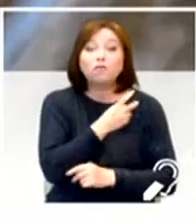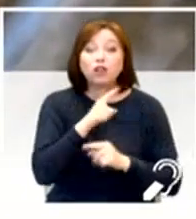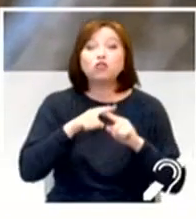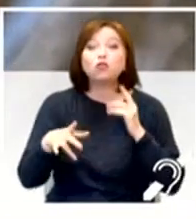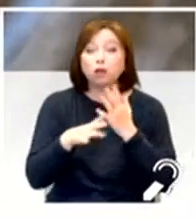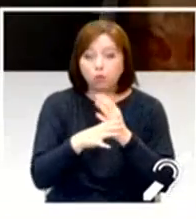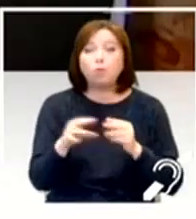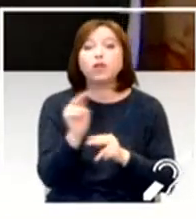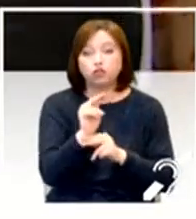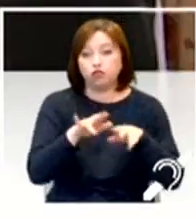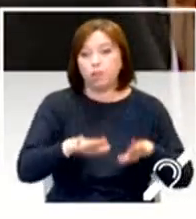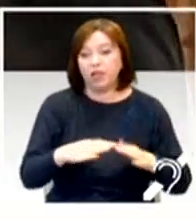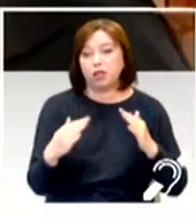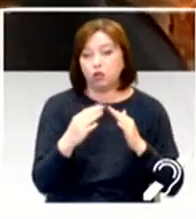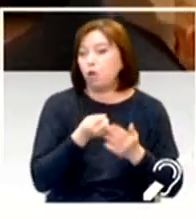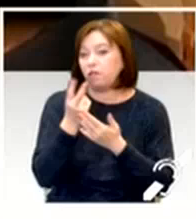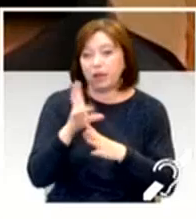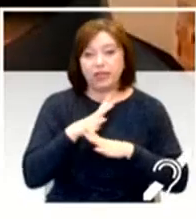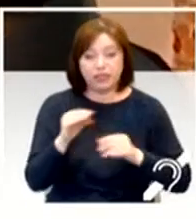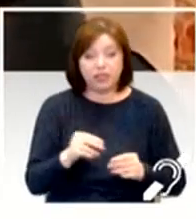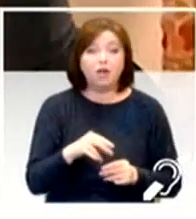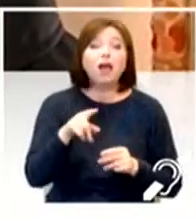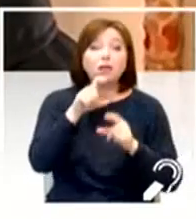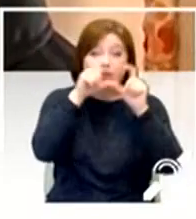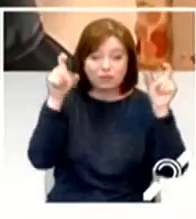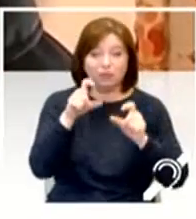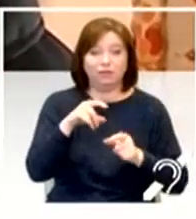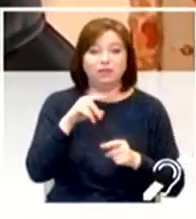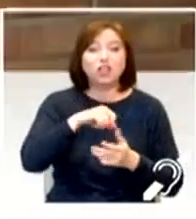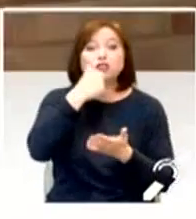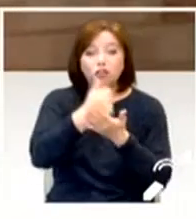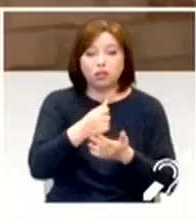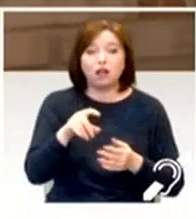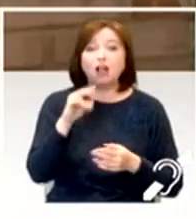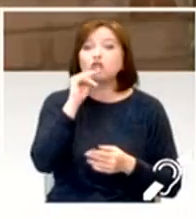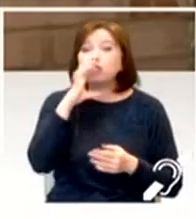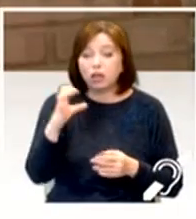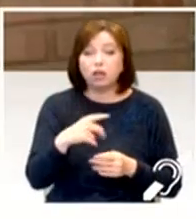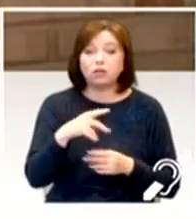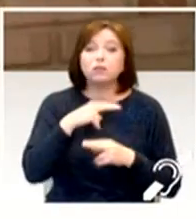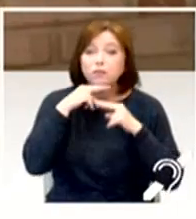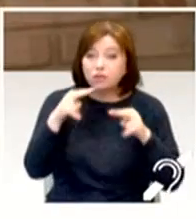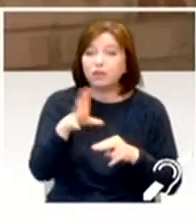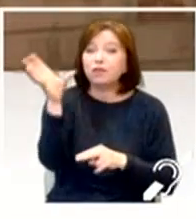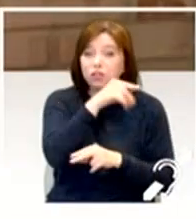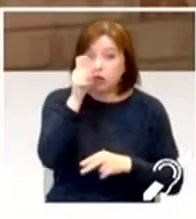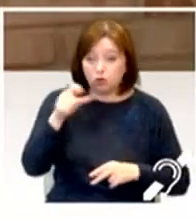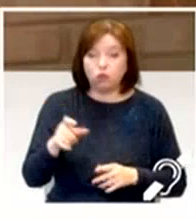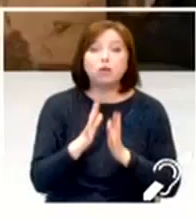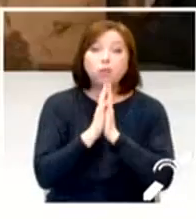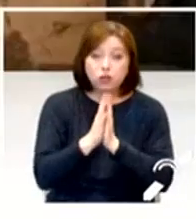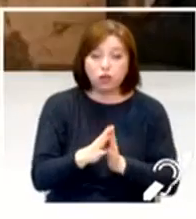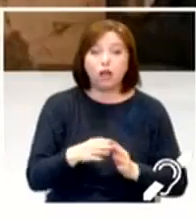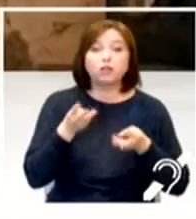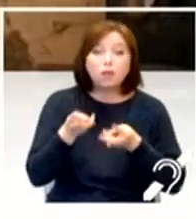ambulanță au tratat-o acasă. Specialiștii Inspectoratului General pentru Situații de Urgență îi atenționează pe oameni că sobele și